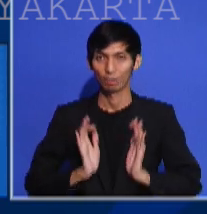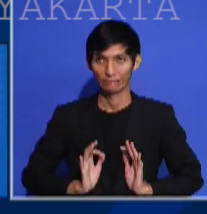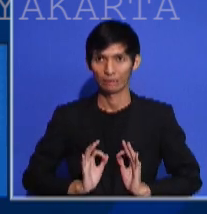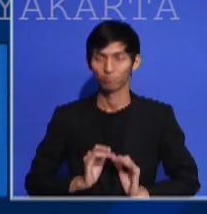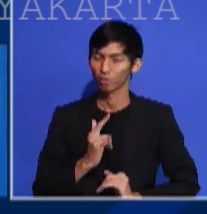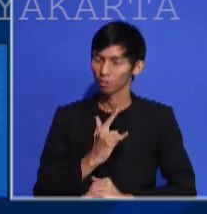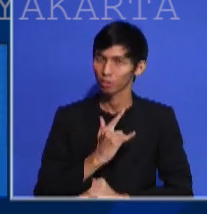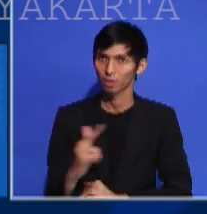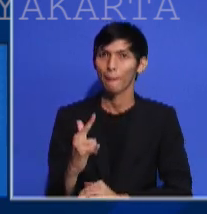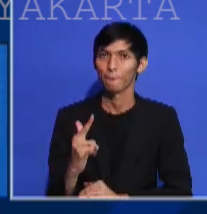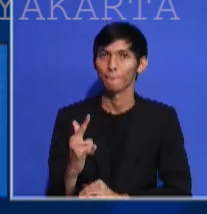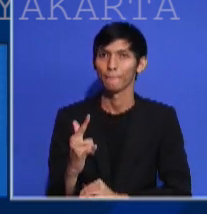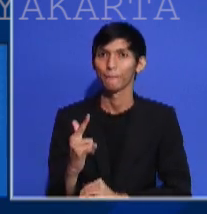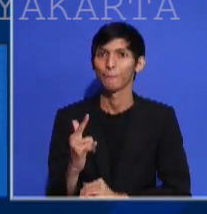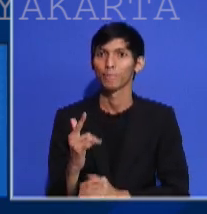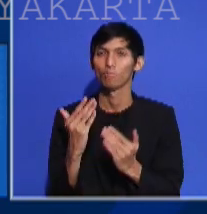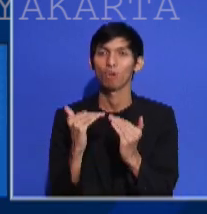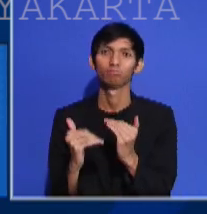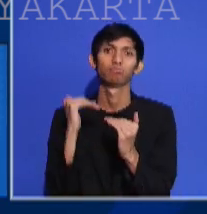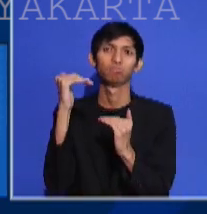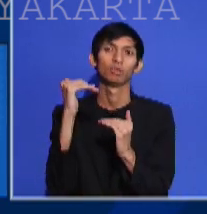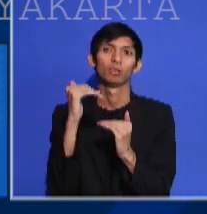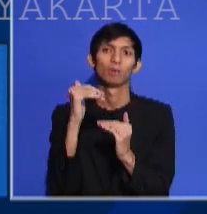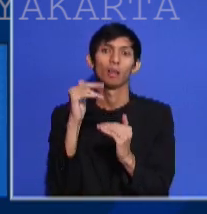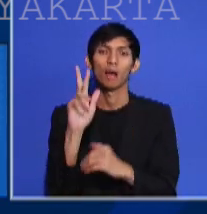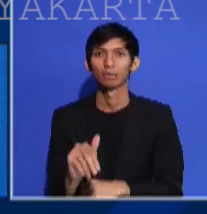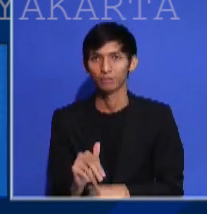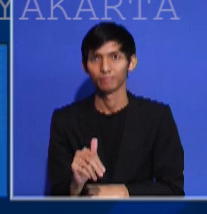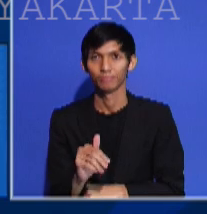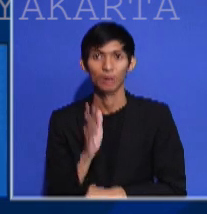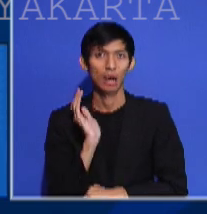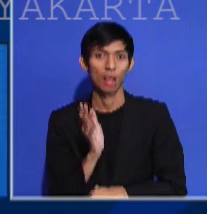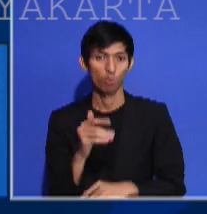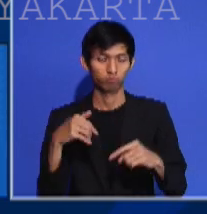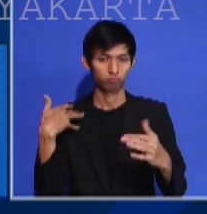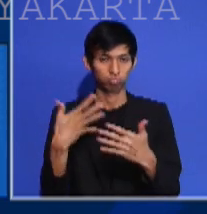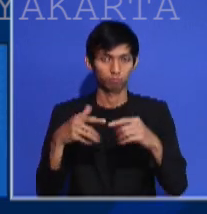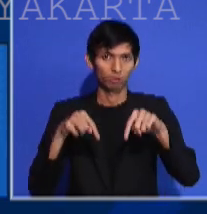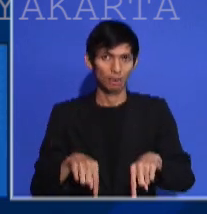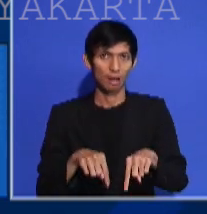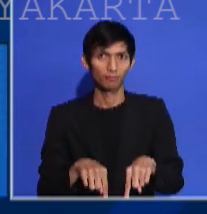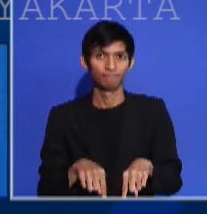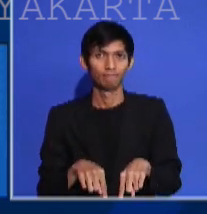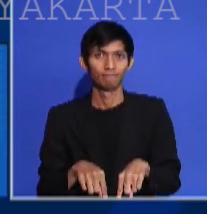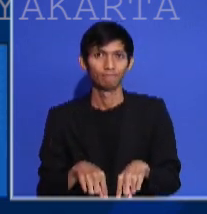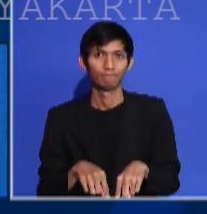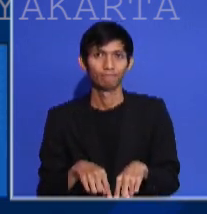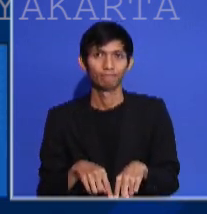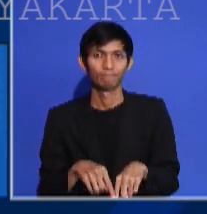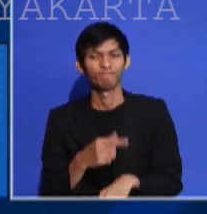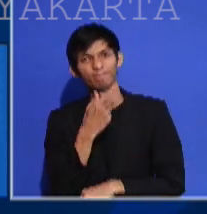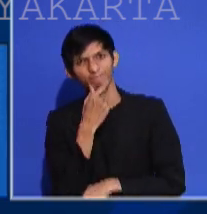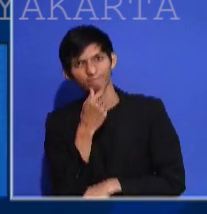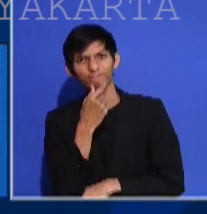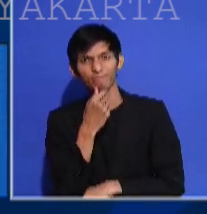syukur-syukur bisa ditingkatkan lagi seperti itu Iya kalau saat ini misalnya eh kira-kira Konita